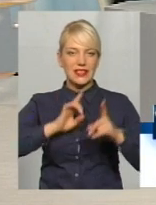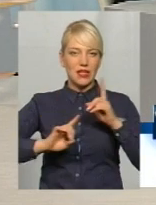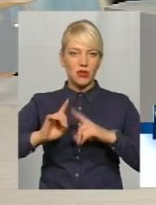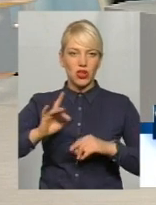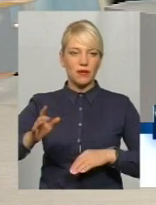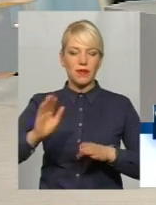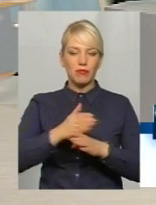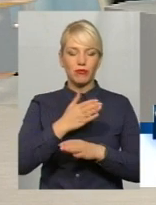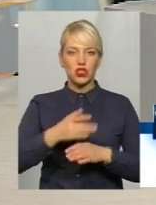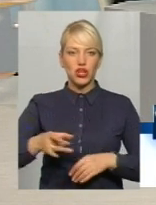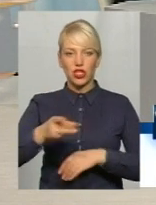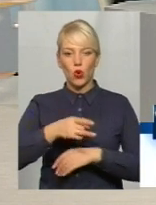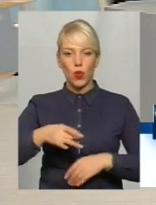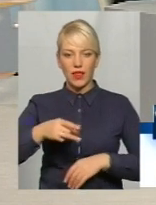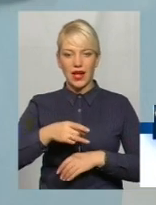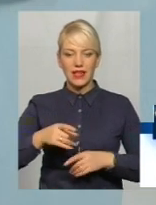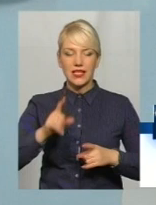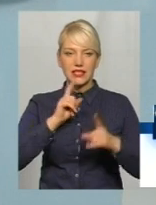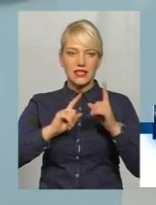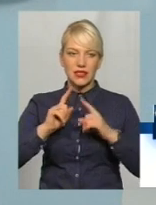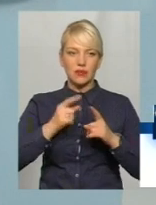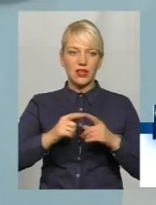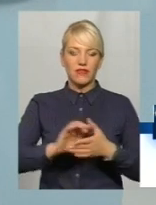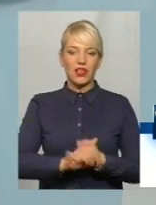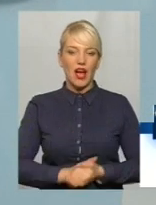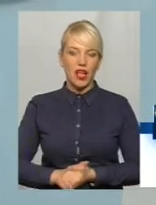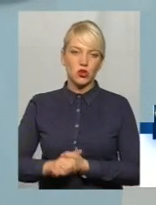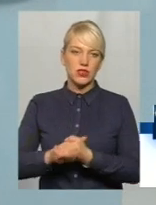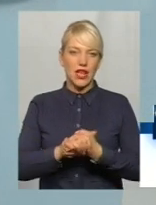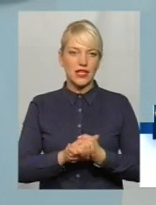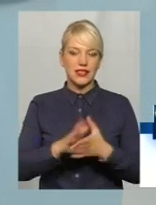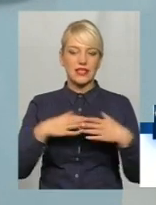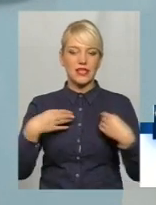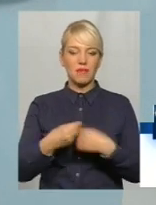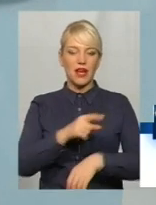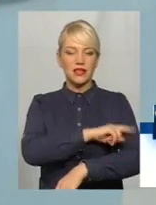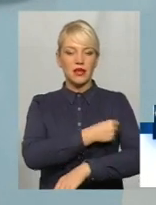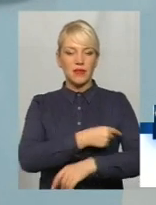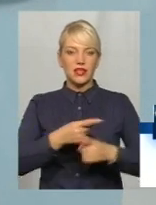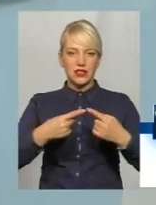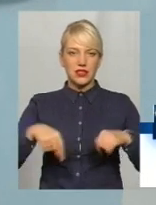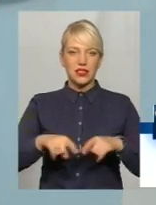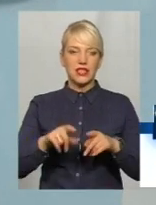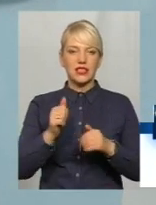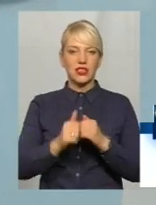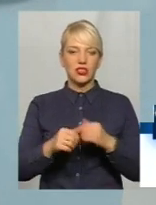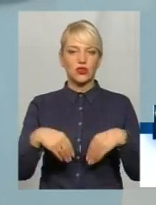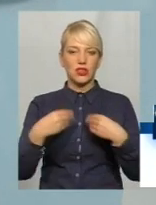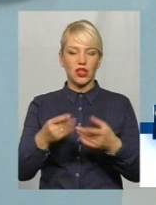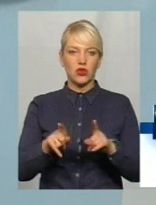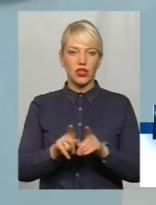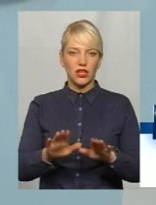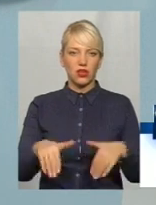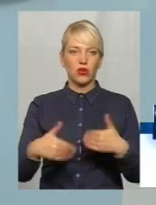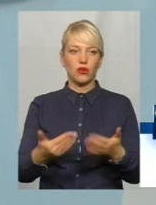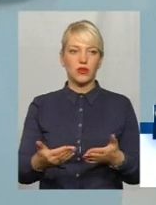міжрегіональний семінар, і саме Асоціація сімейної медицини зачасту надає такого роду рекомендації для лікарів первинної